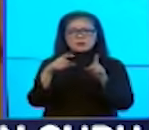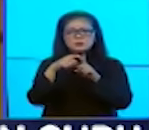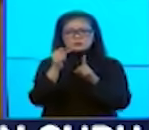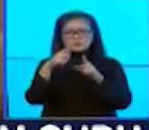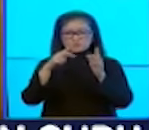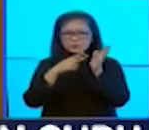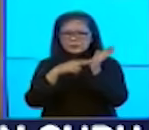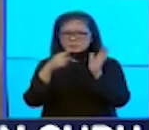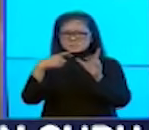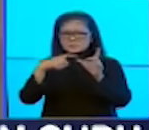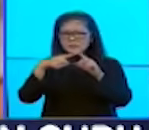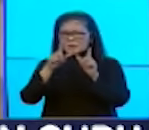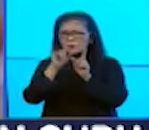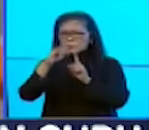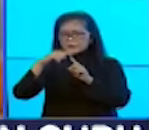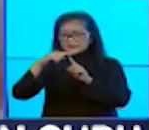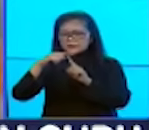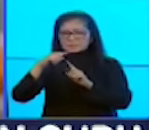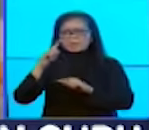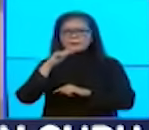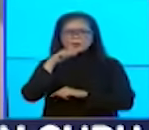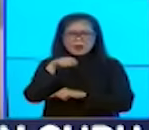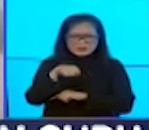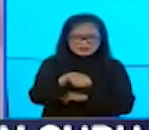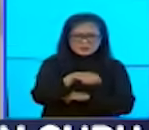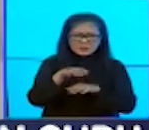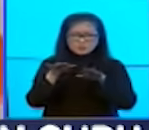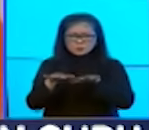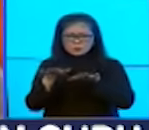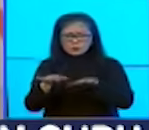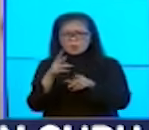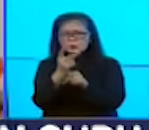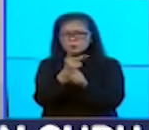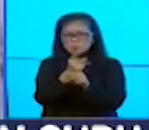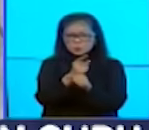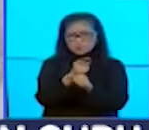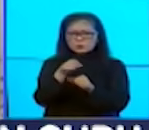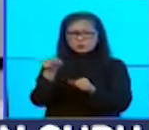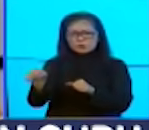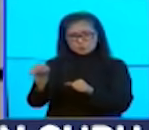Pensiunan guru berusia 69 tahun ini sebelumnya dinyatakan positif COVID-19 berdasarkan hasil tes PCR.